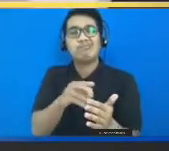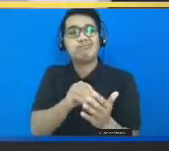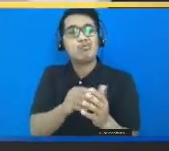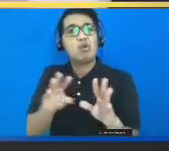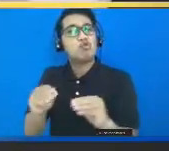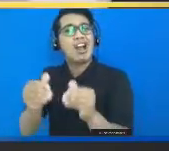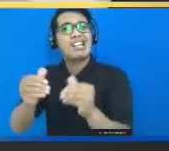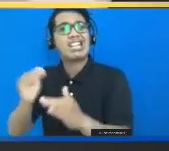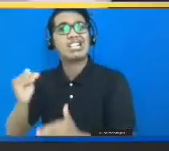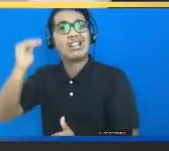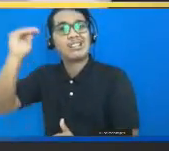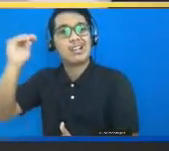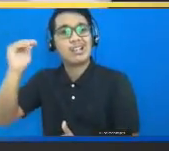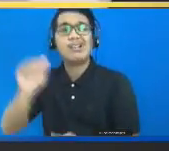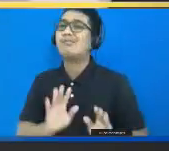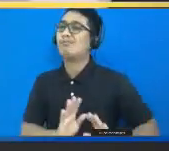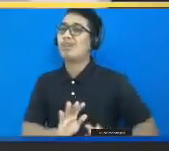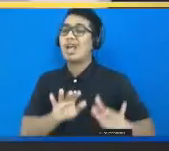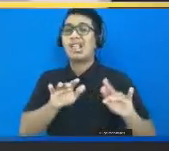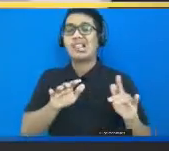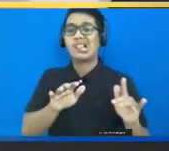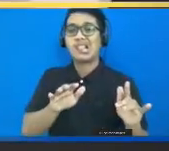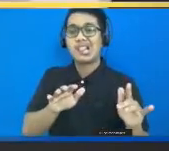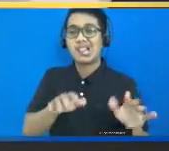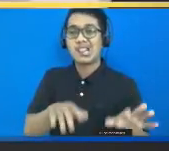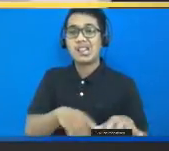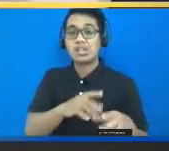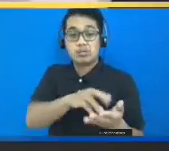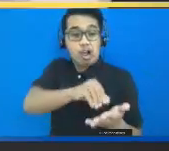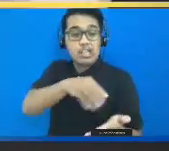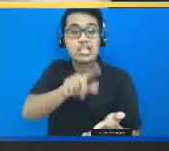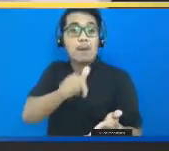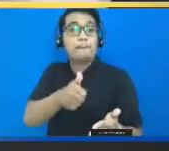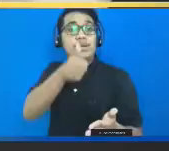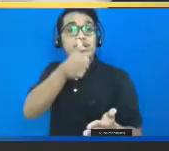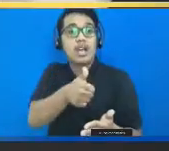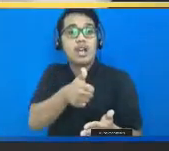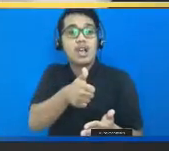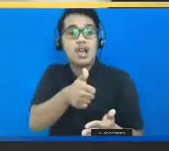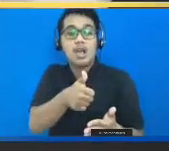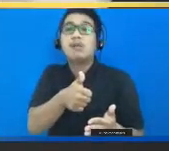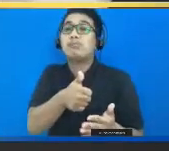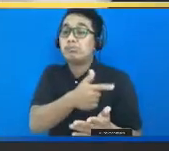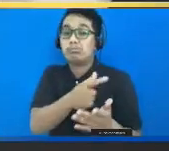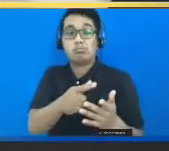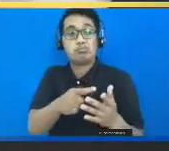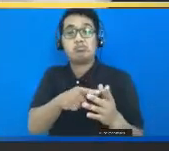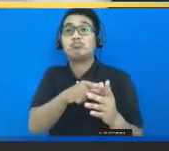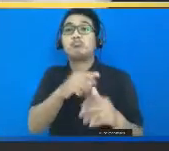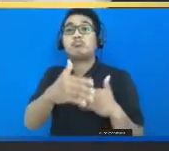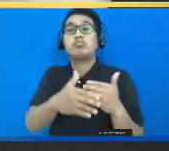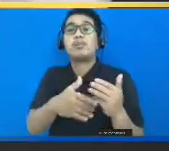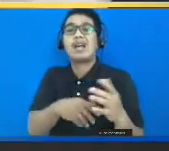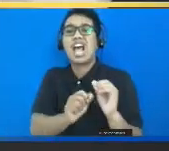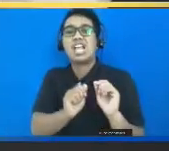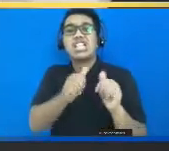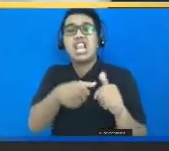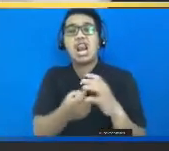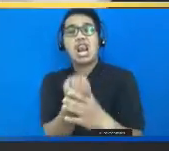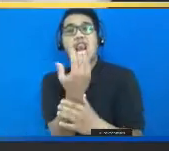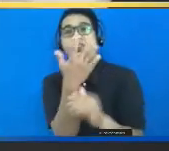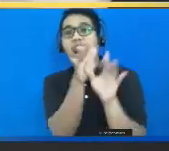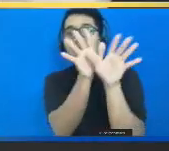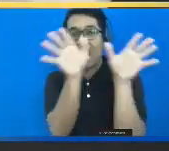apa bukan yang yang bisa menghasilkan tingkat Priok yang yang tinggi gitu ya jadi jadi menurut saya